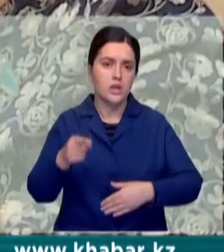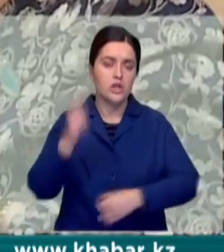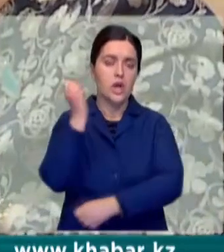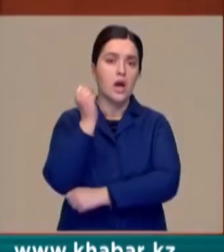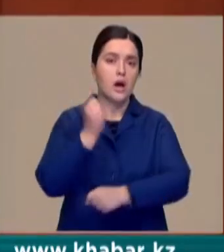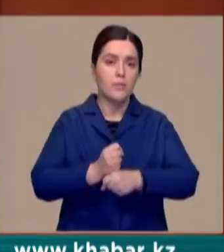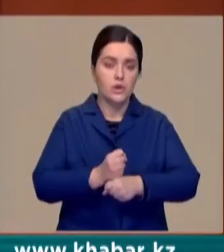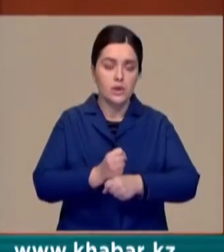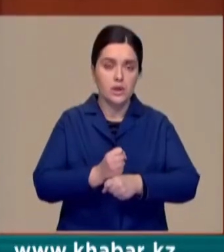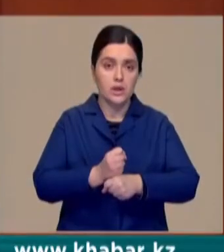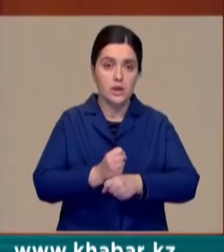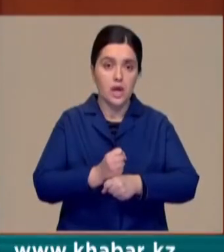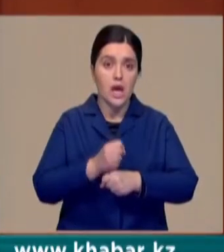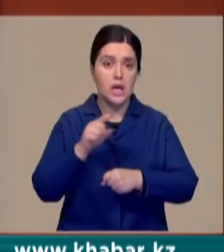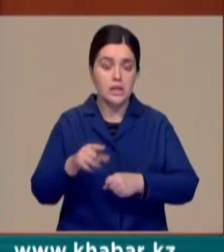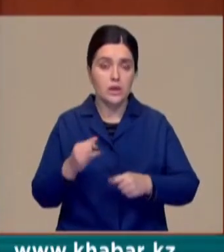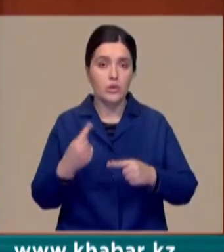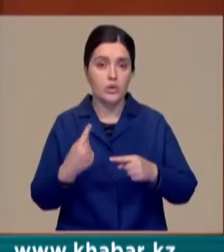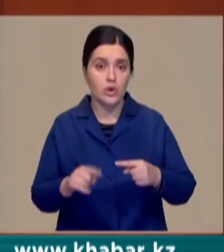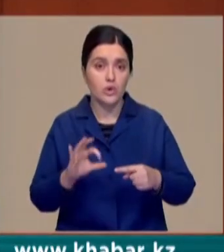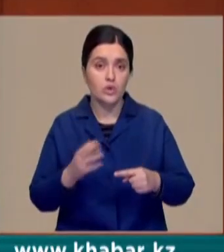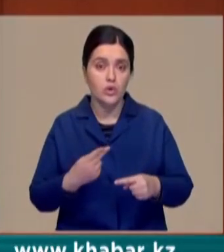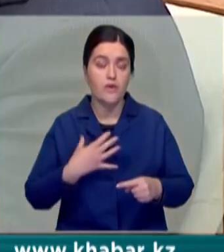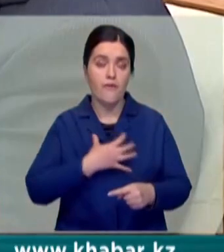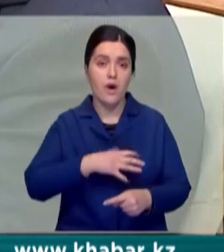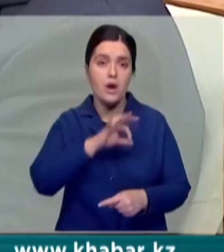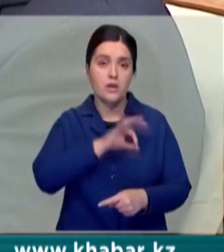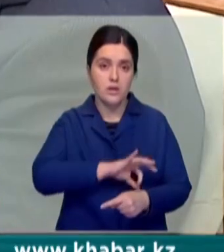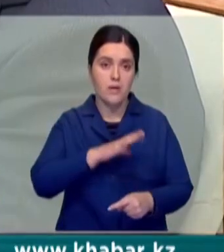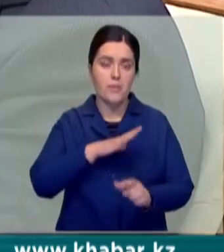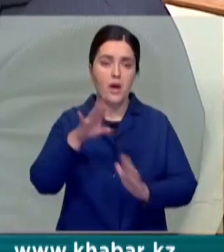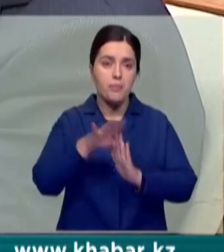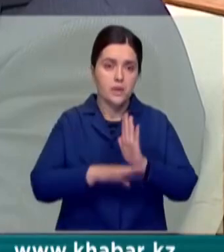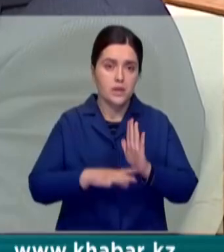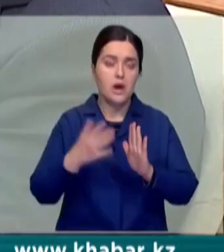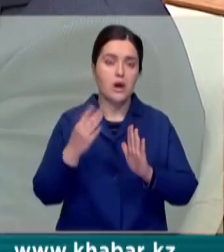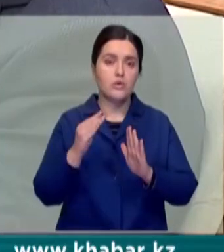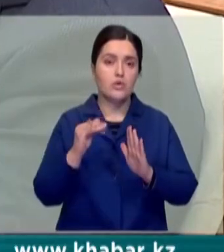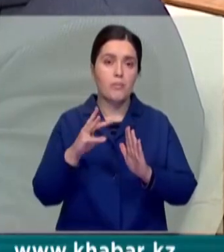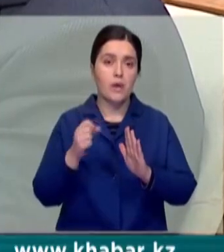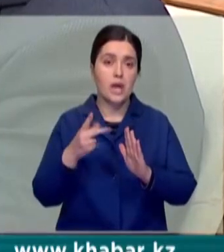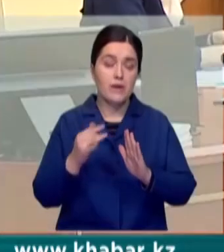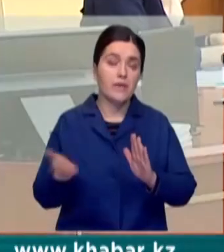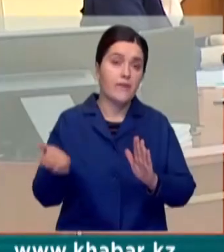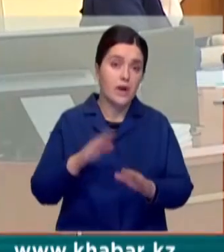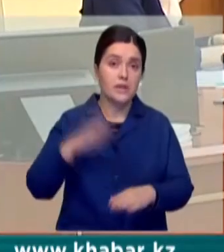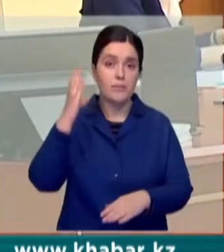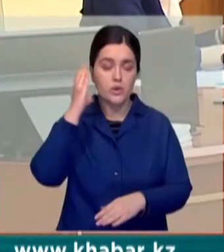работников. Эти и другие социально-экономические выгоды перечислил Аскар Жумагалиев. Давайте его послушаем.